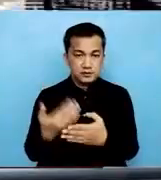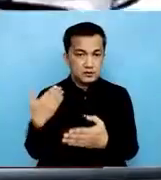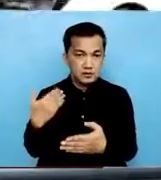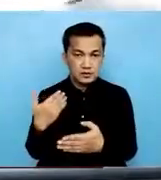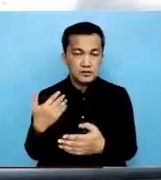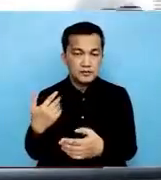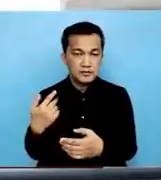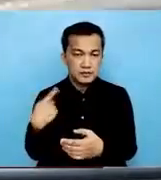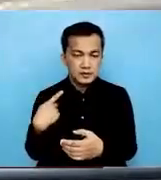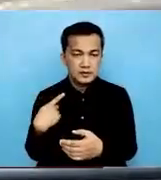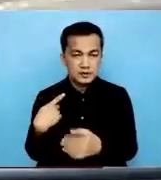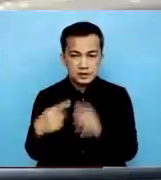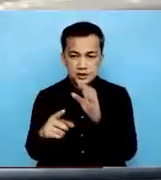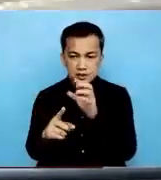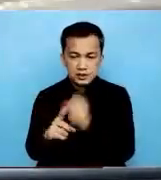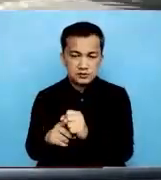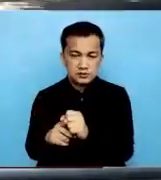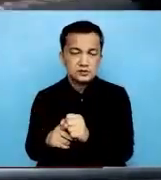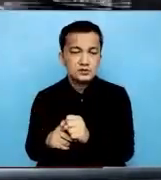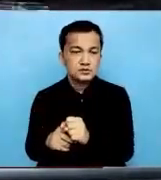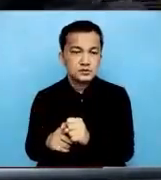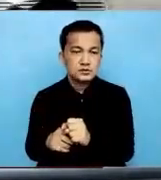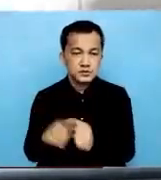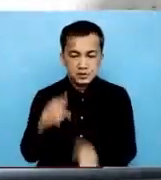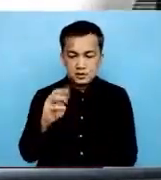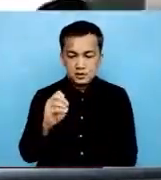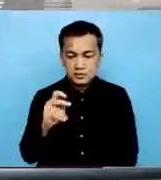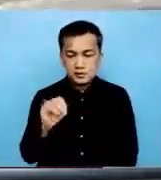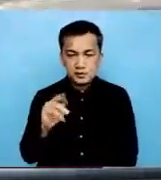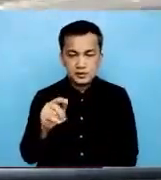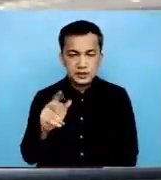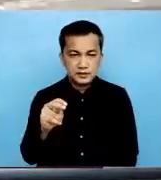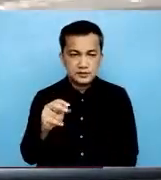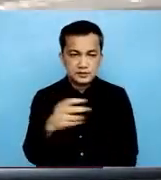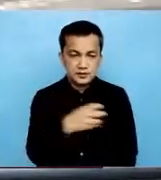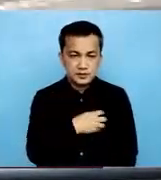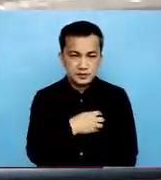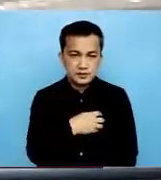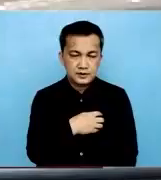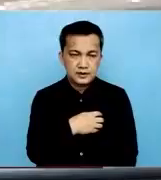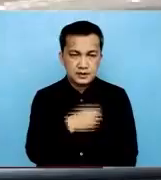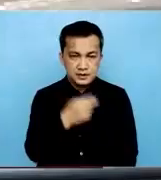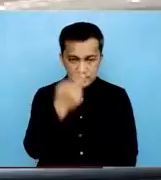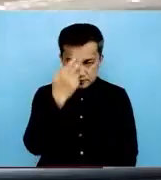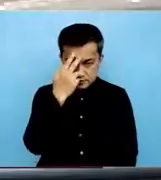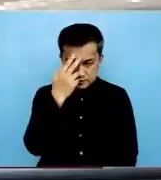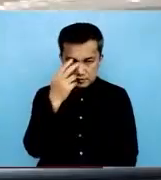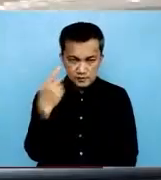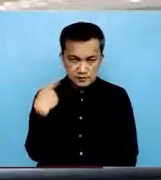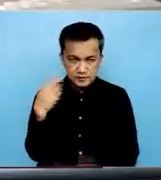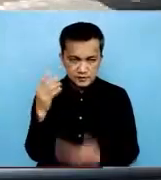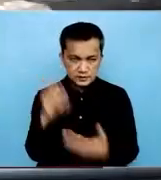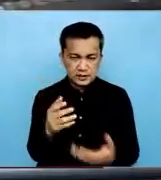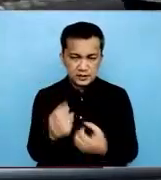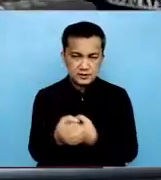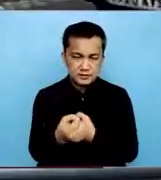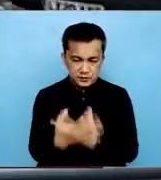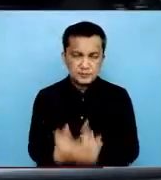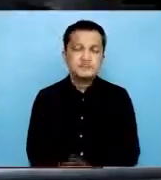ngang hinuli o inaresto yung Metropolitan Police na pinaghihinalaan na may dalang explosive.